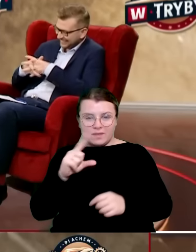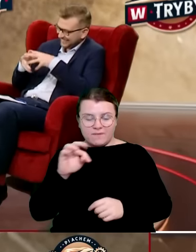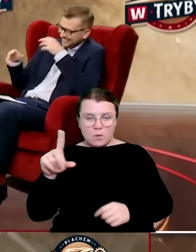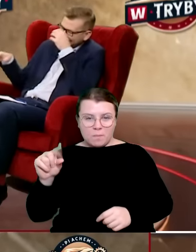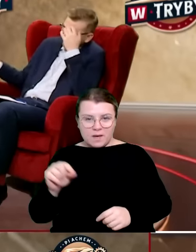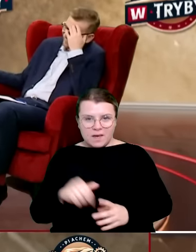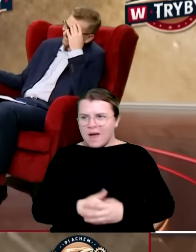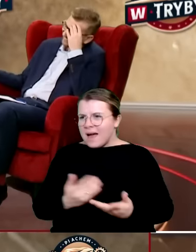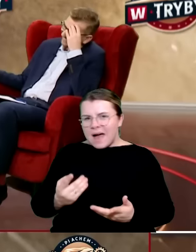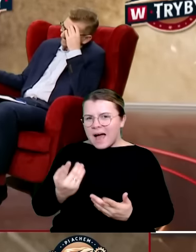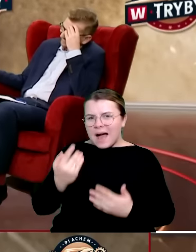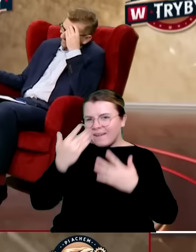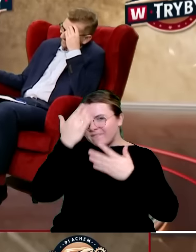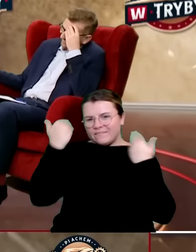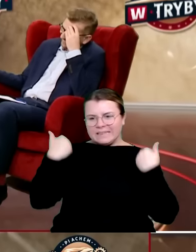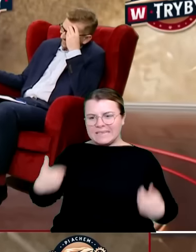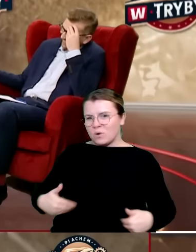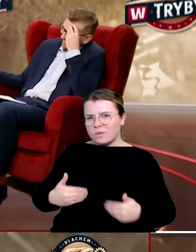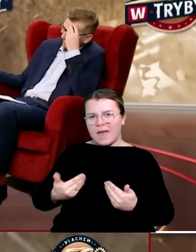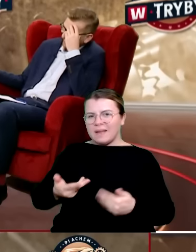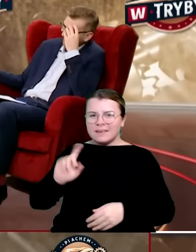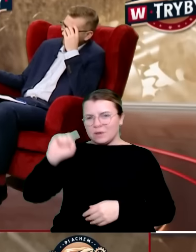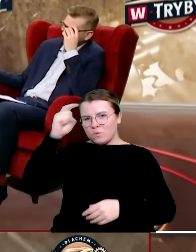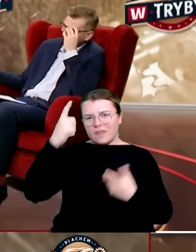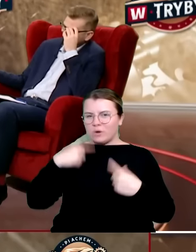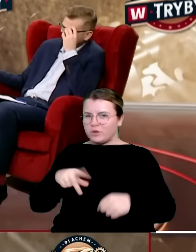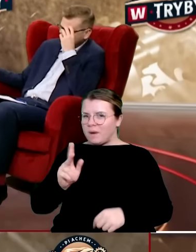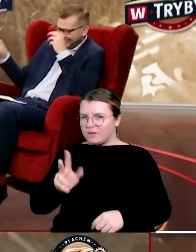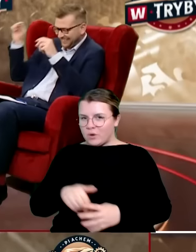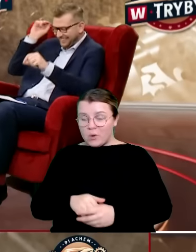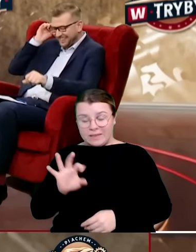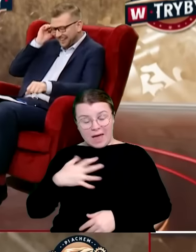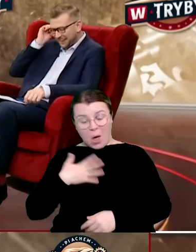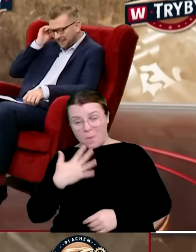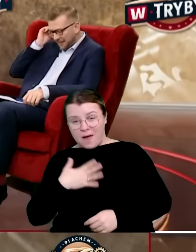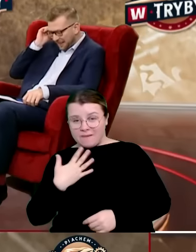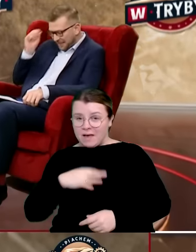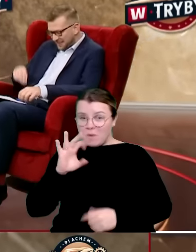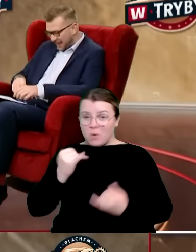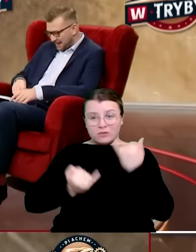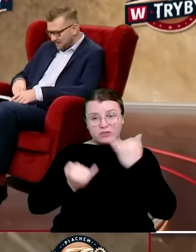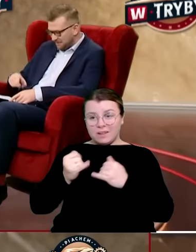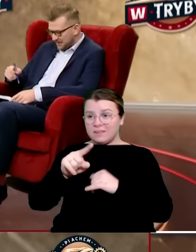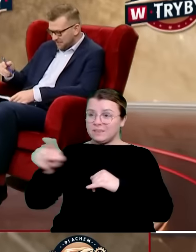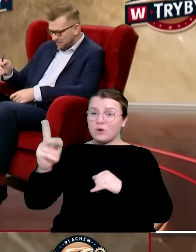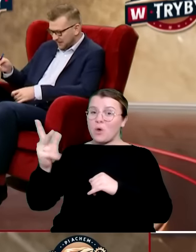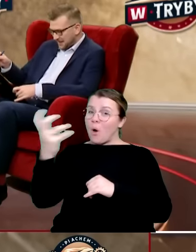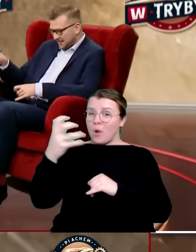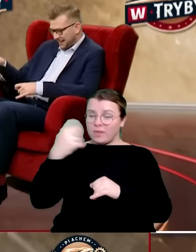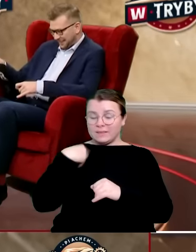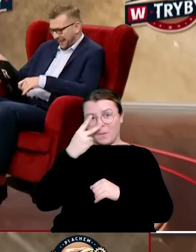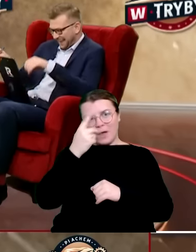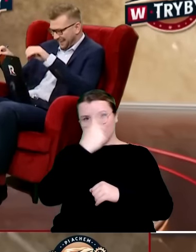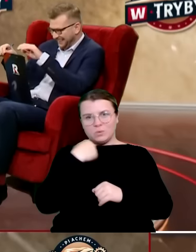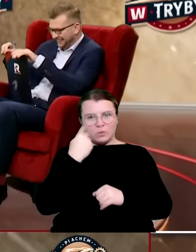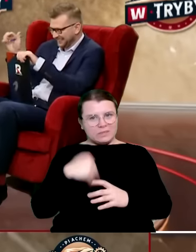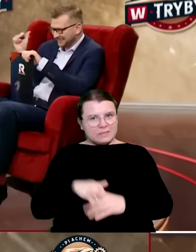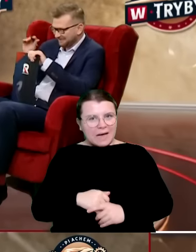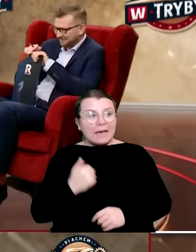twarzą tej kampanii? Bo ja już się obawiam, bo jak widzowie zobaczą te niektóre buźki, to... Nie, ja mam